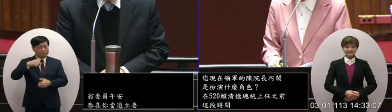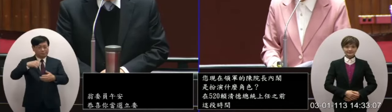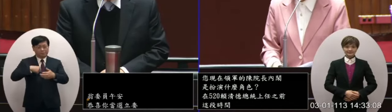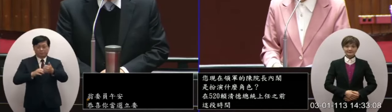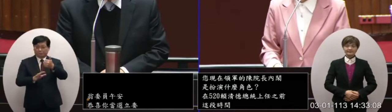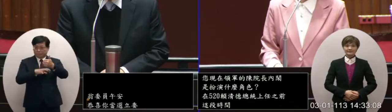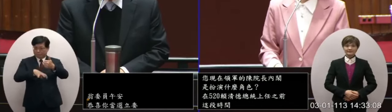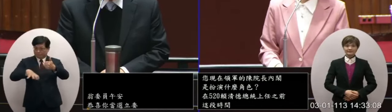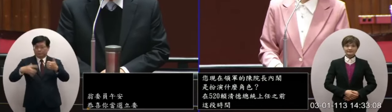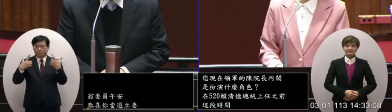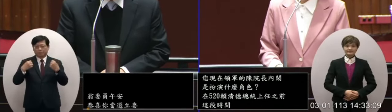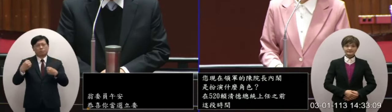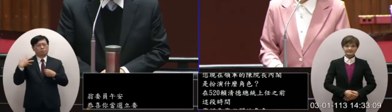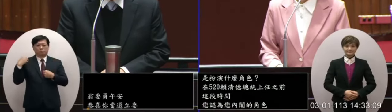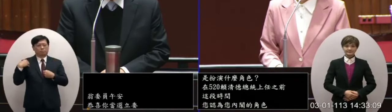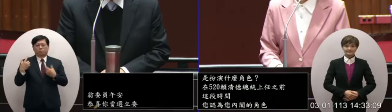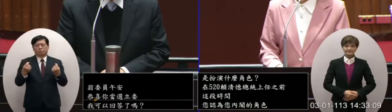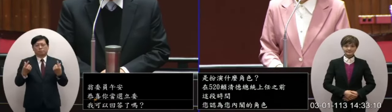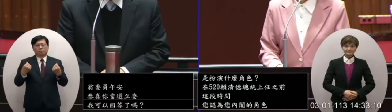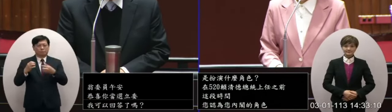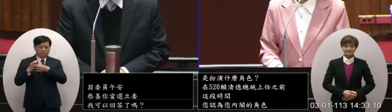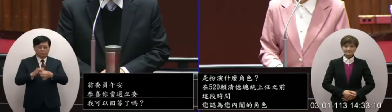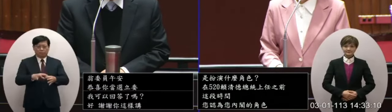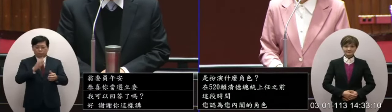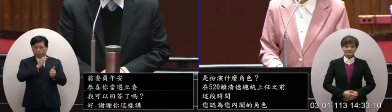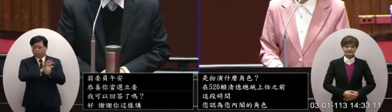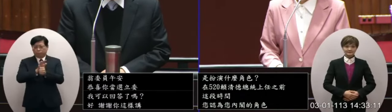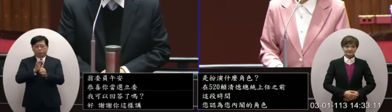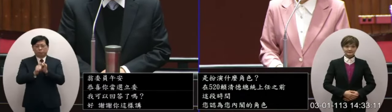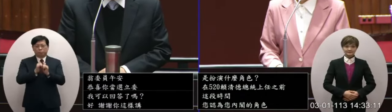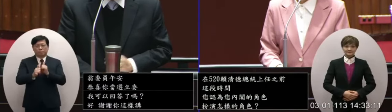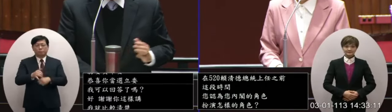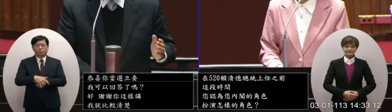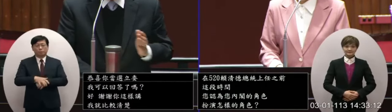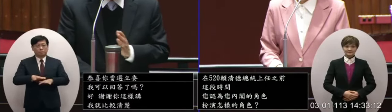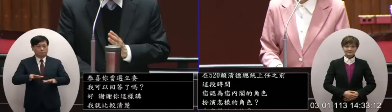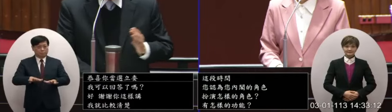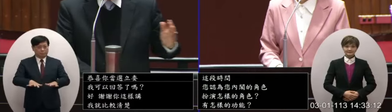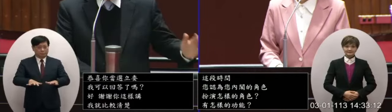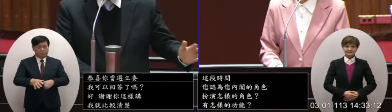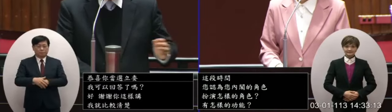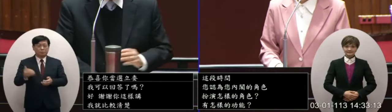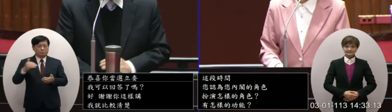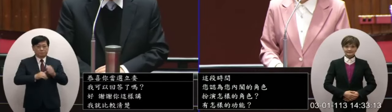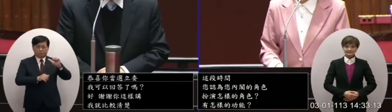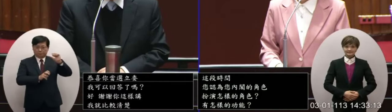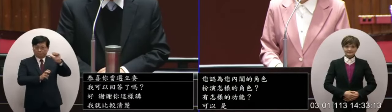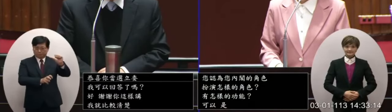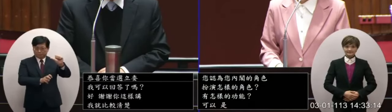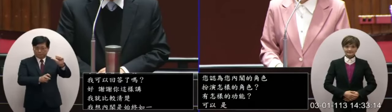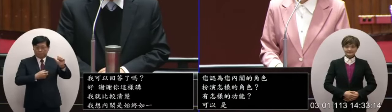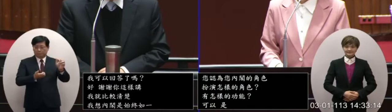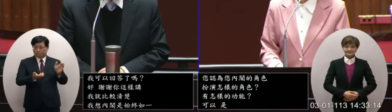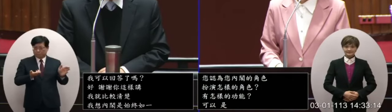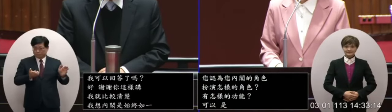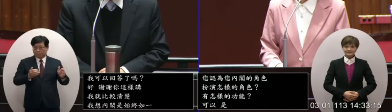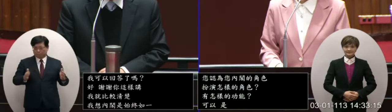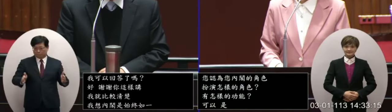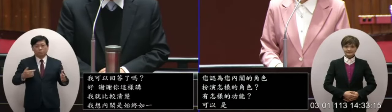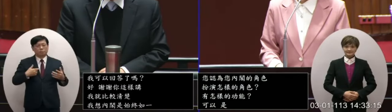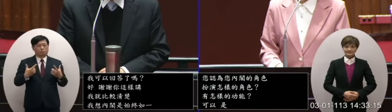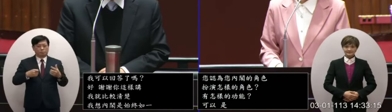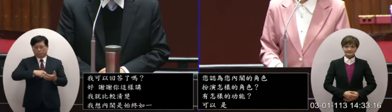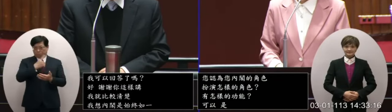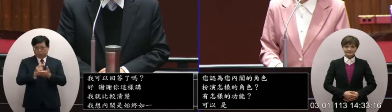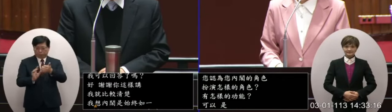阁呢是始终如一，就是做虎口利民的事情，所以现在到520为止呢，我们整